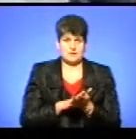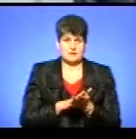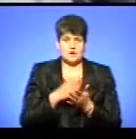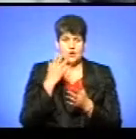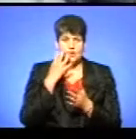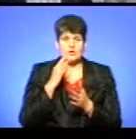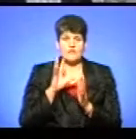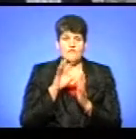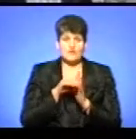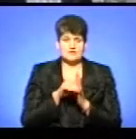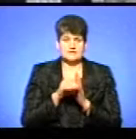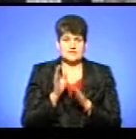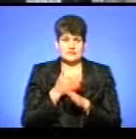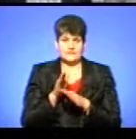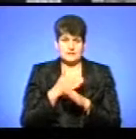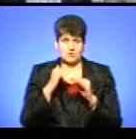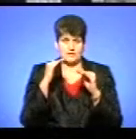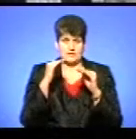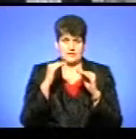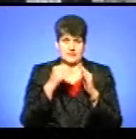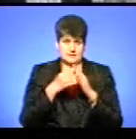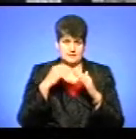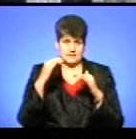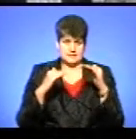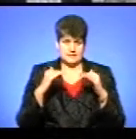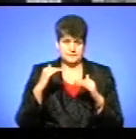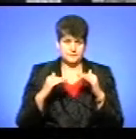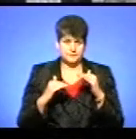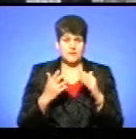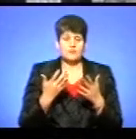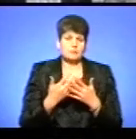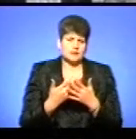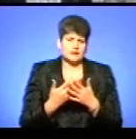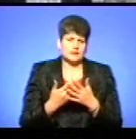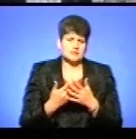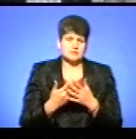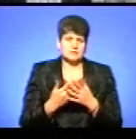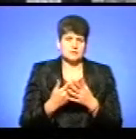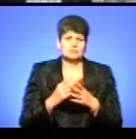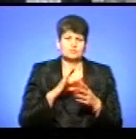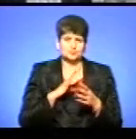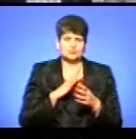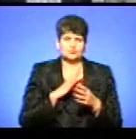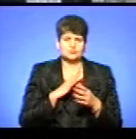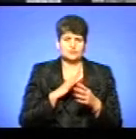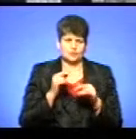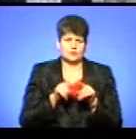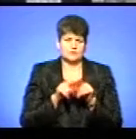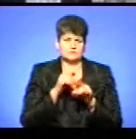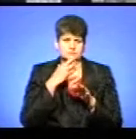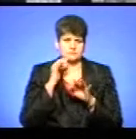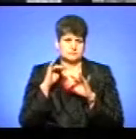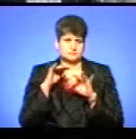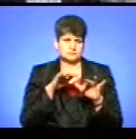вводився диференційований тариф, в принципі, також був наплив подібний